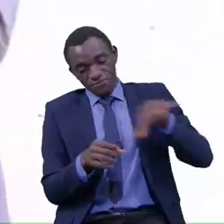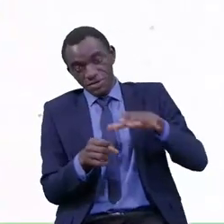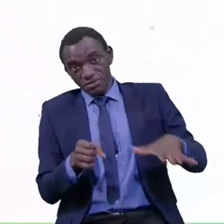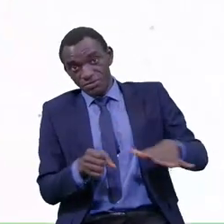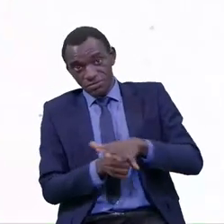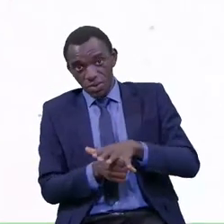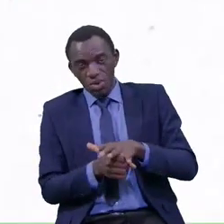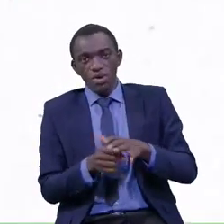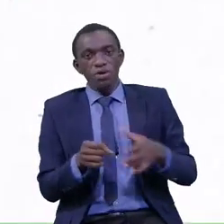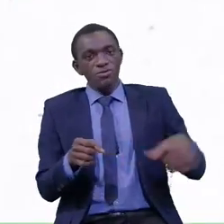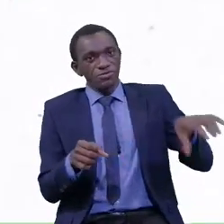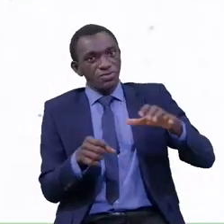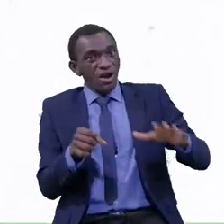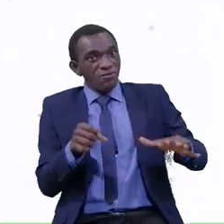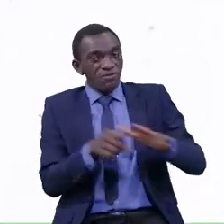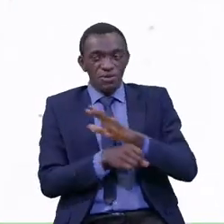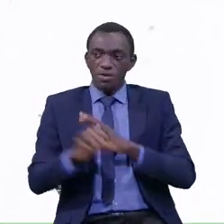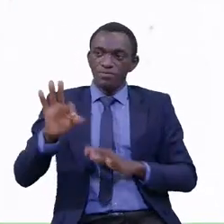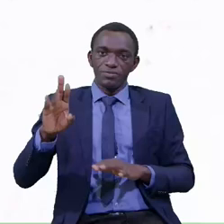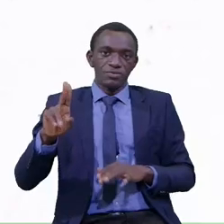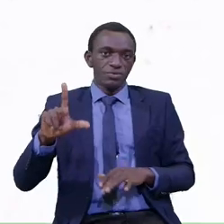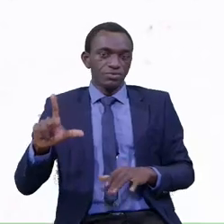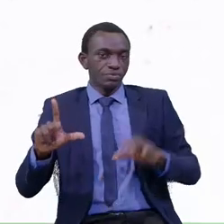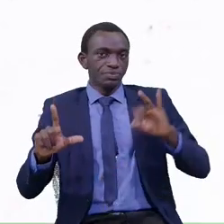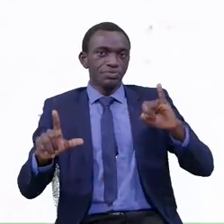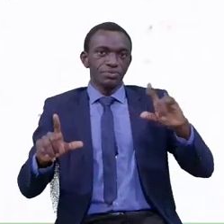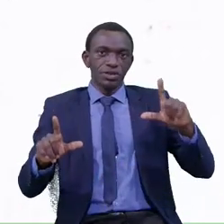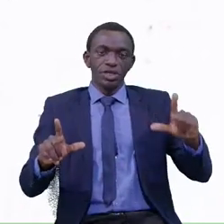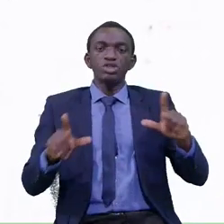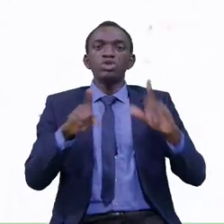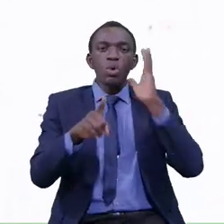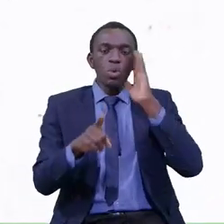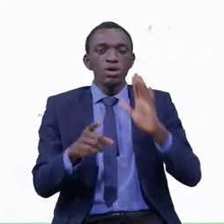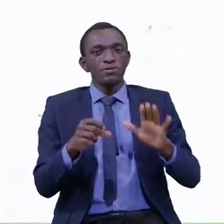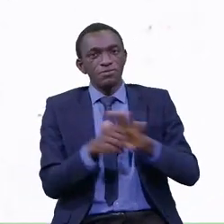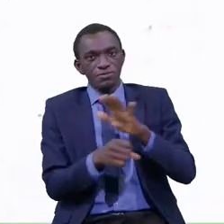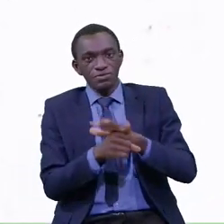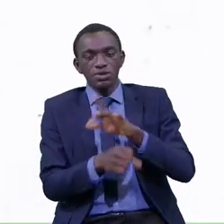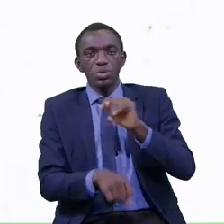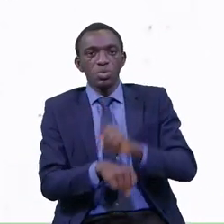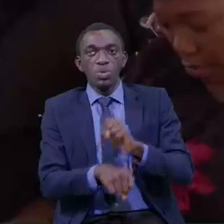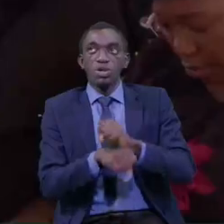remplir, et tu vas remplir le ministère que Dieu t'a donné.